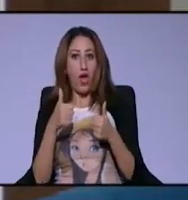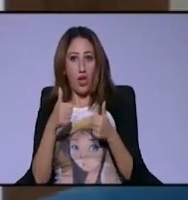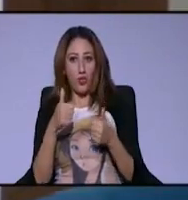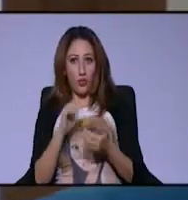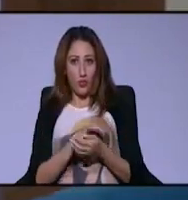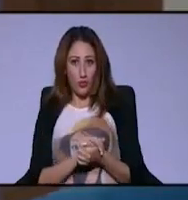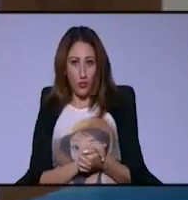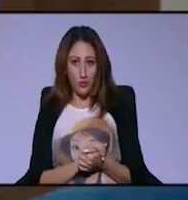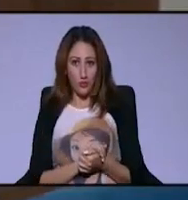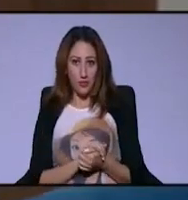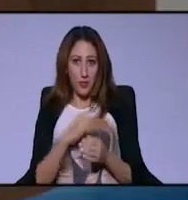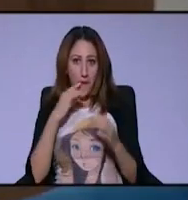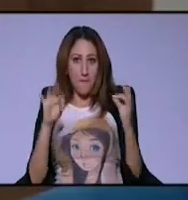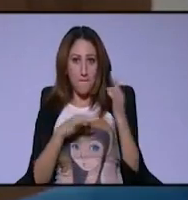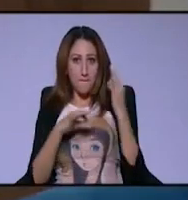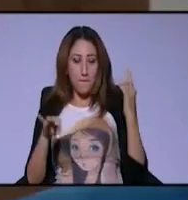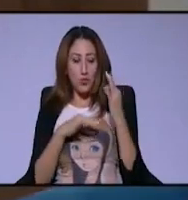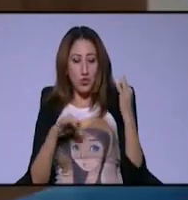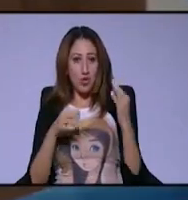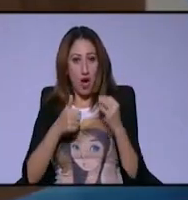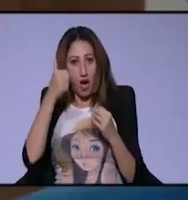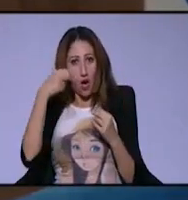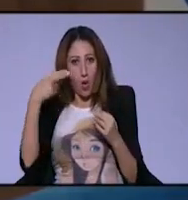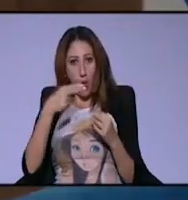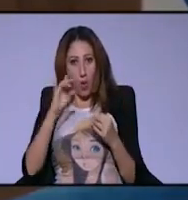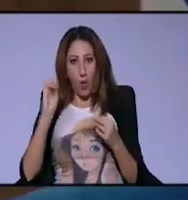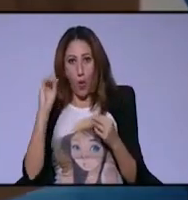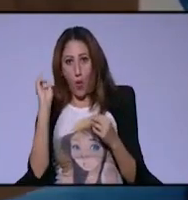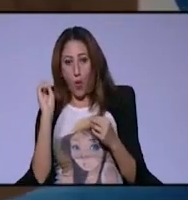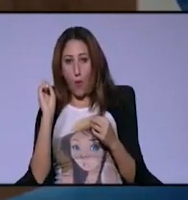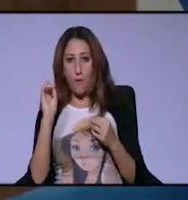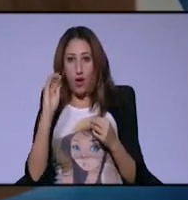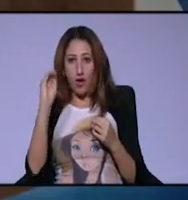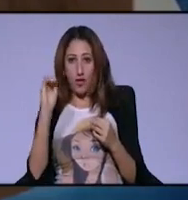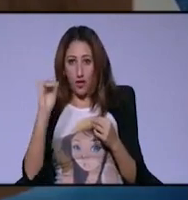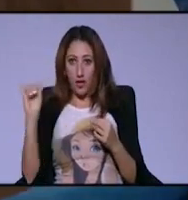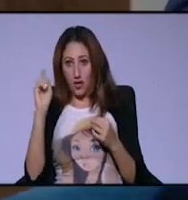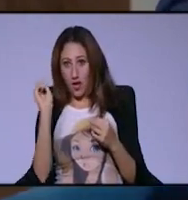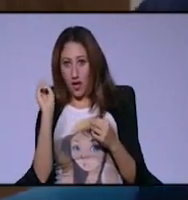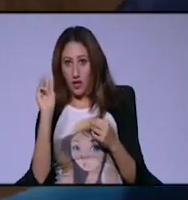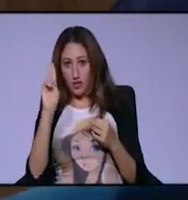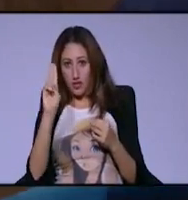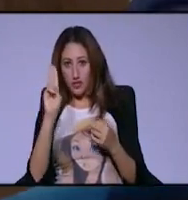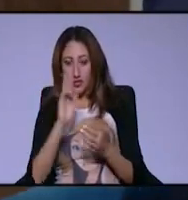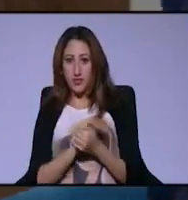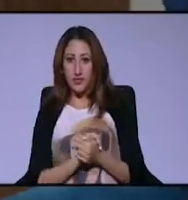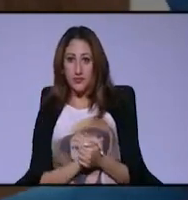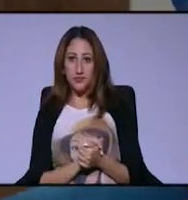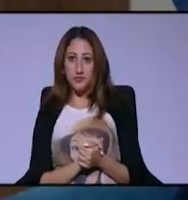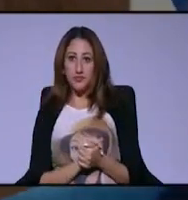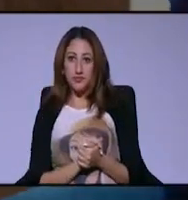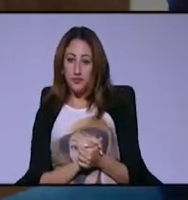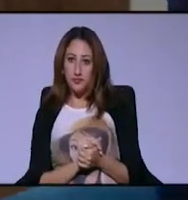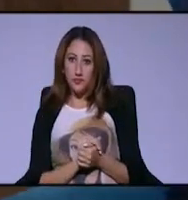الحقيقة المايسترو أو الموسيقار عمر خيرت، أنا عايز برضو أخرج بره شوية، يعني